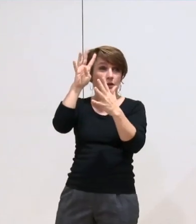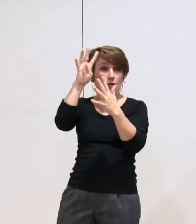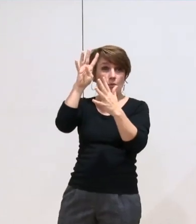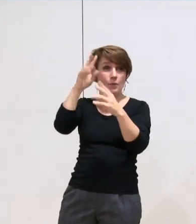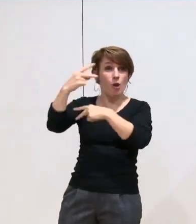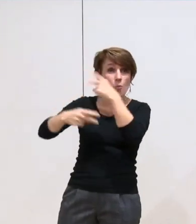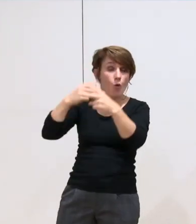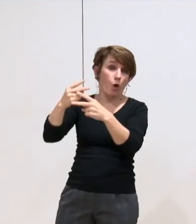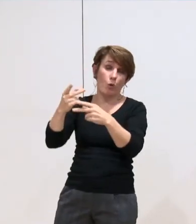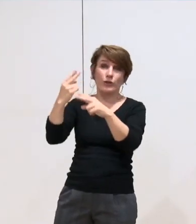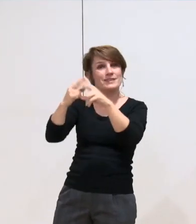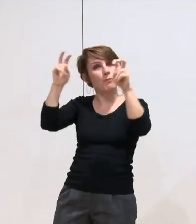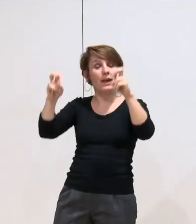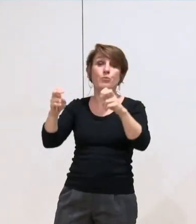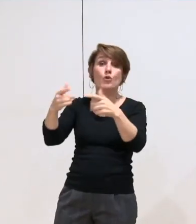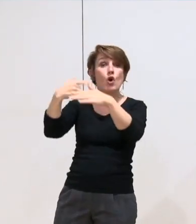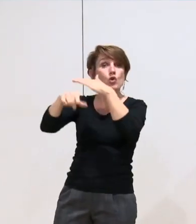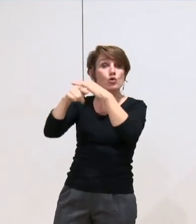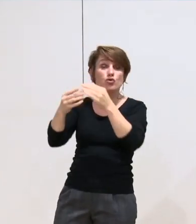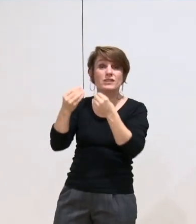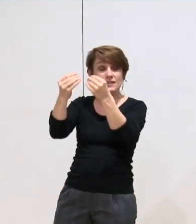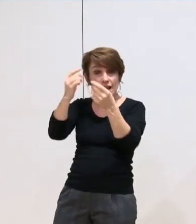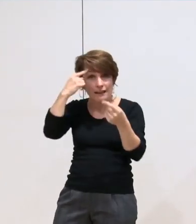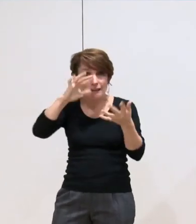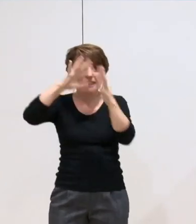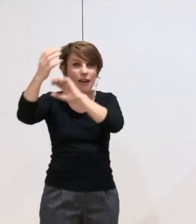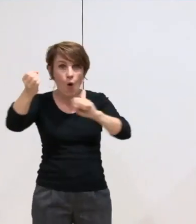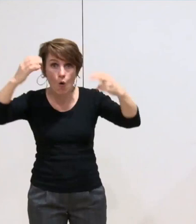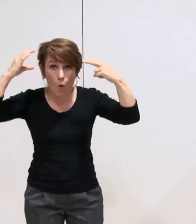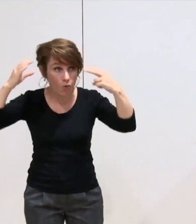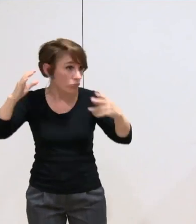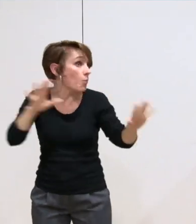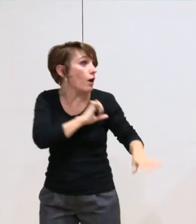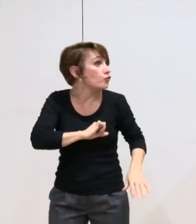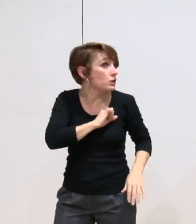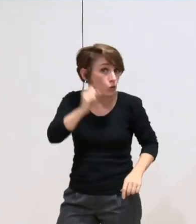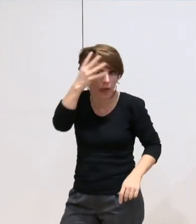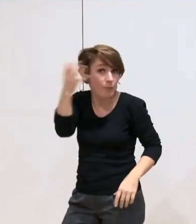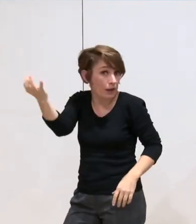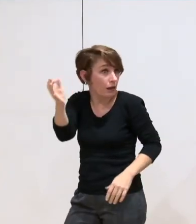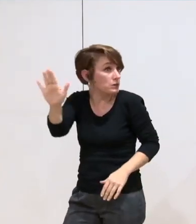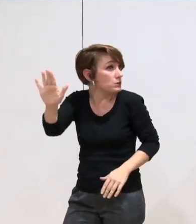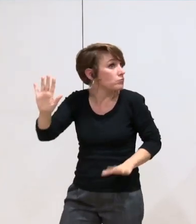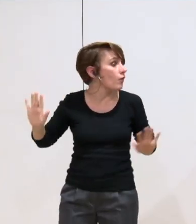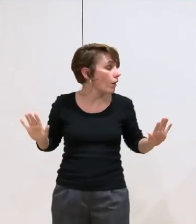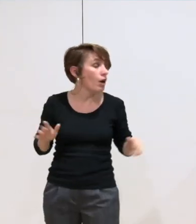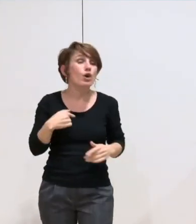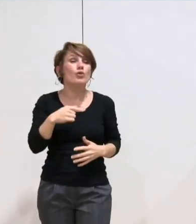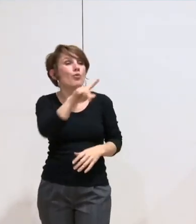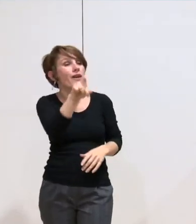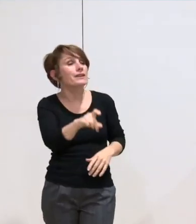oublie l'essentiel. Excusez-moi, c'est ce que disent nos amis américains. Donc, moi, je voudrais savoir, Madame Compara, si effectivement le